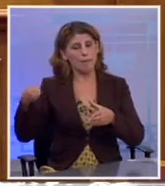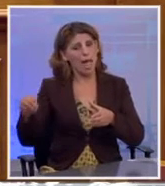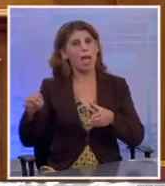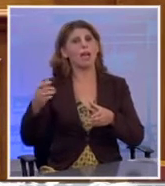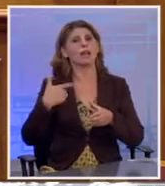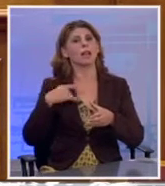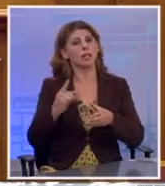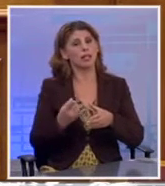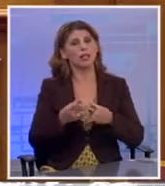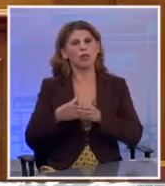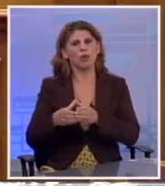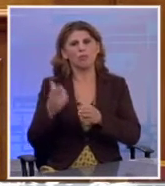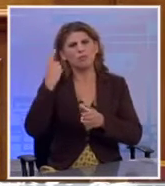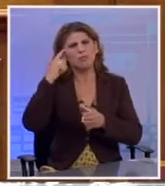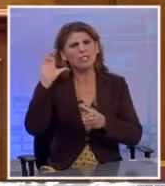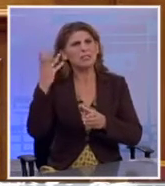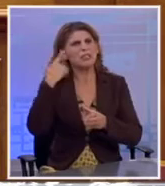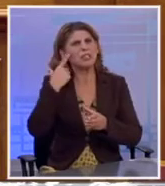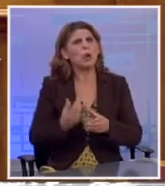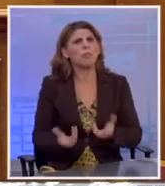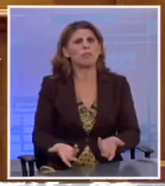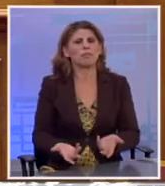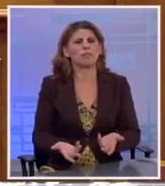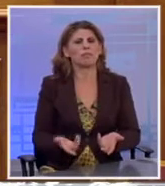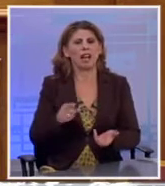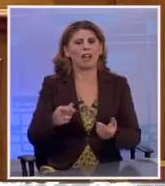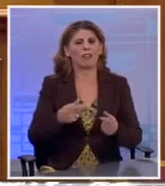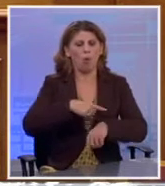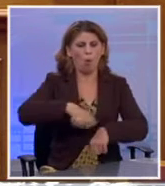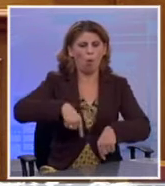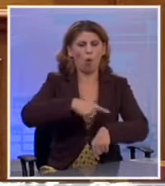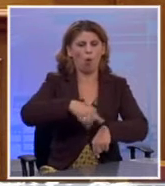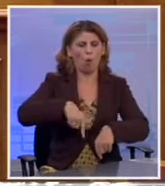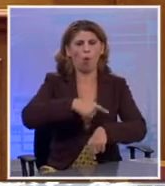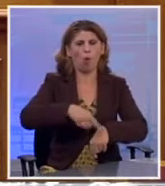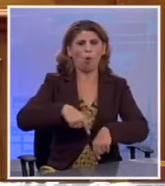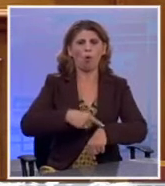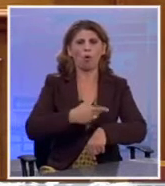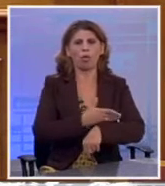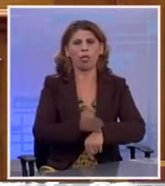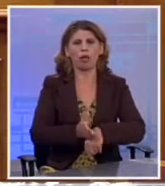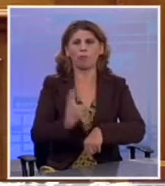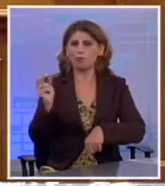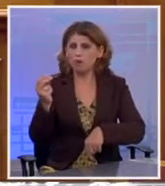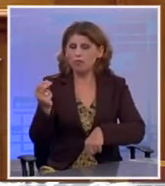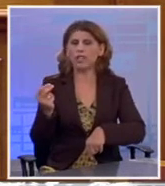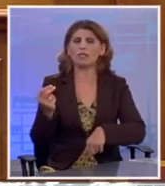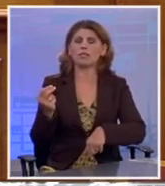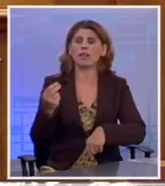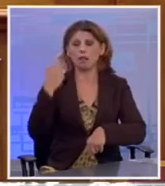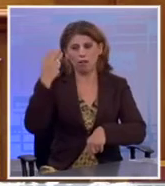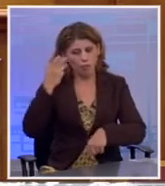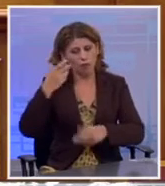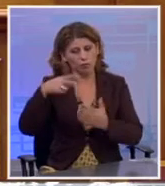κομμάτων, δεν ξέρω τι νόημα έχει. Αυτές οι εργατόρες που χάνονται από τους βουλευτές για να